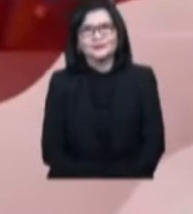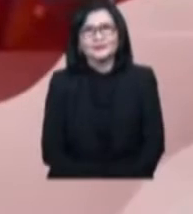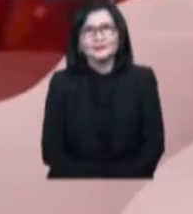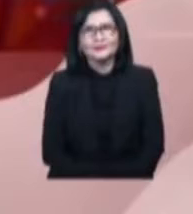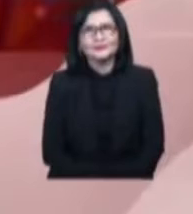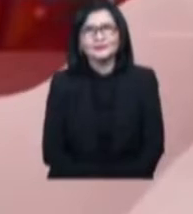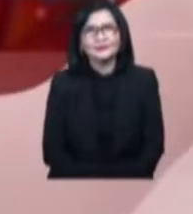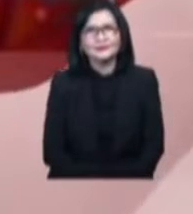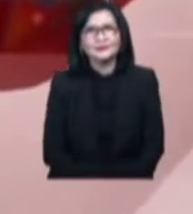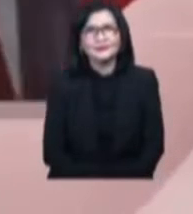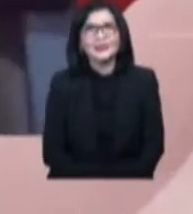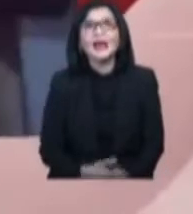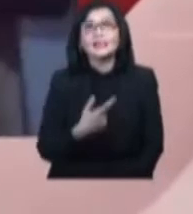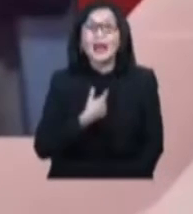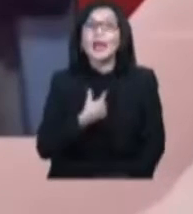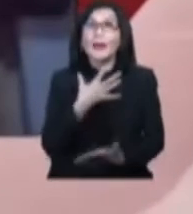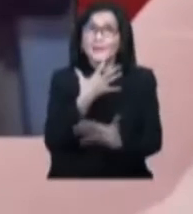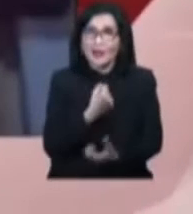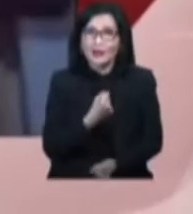Saya berharap